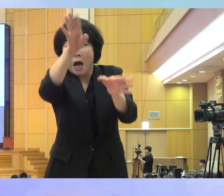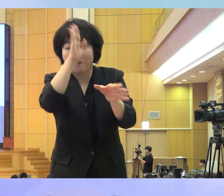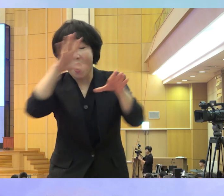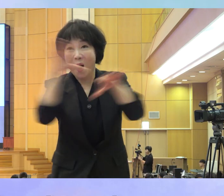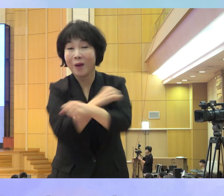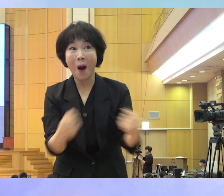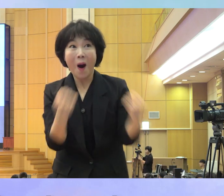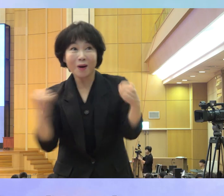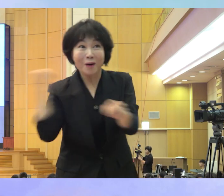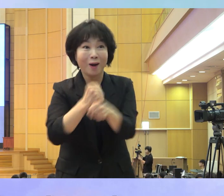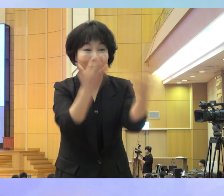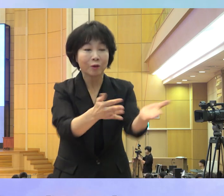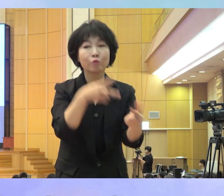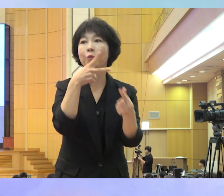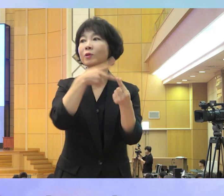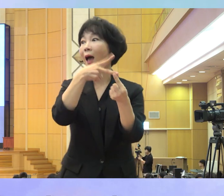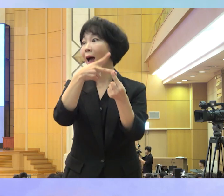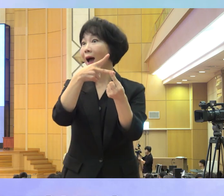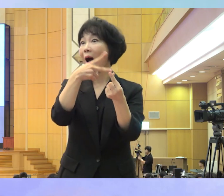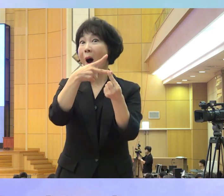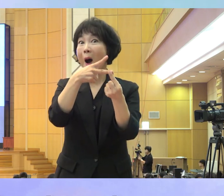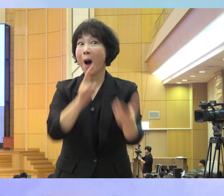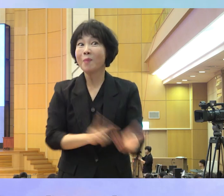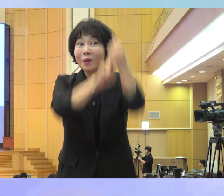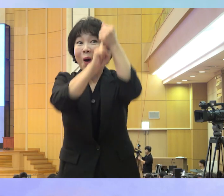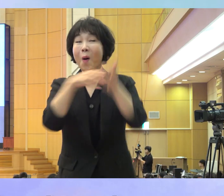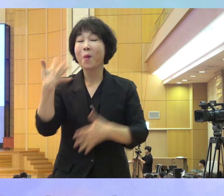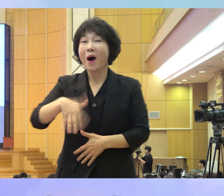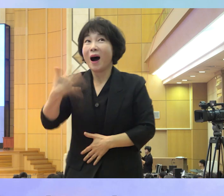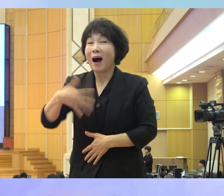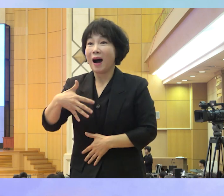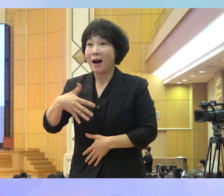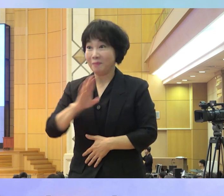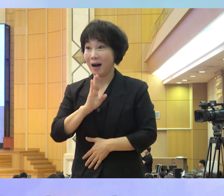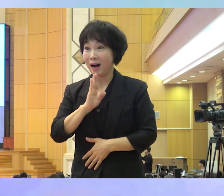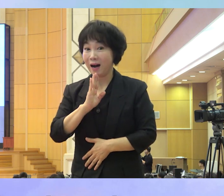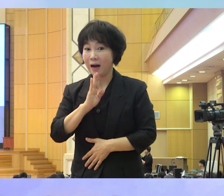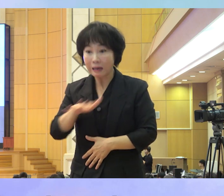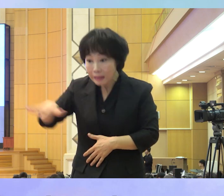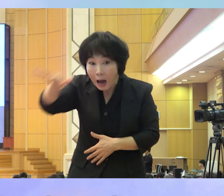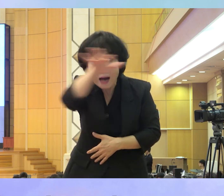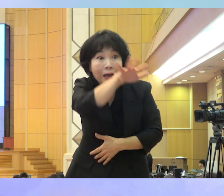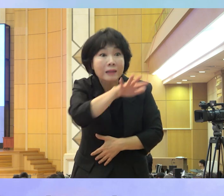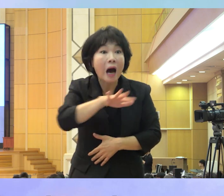고쳐주셔서 살려주신 표적이 두 번째 표적인데, 다 갈릴리